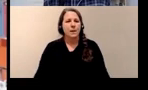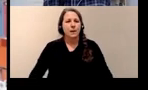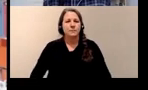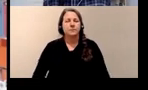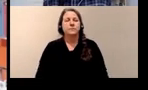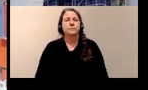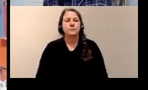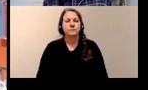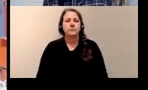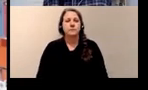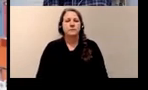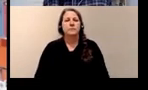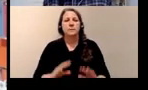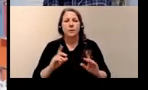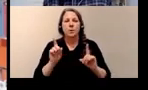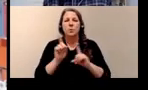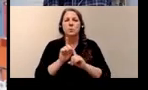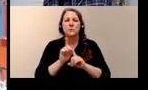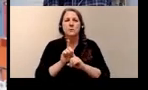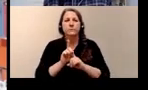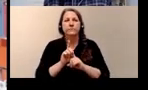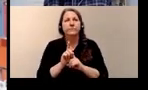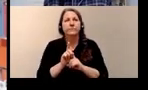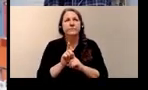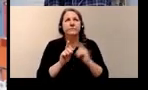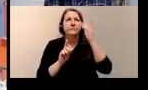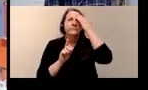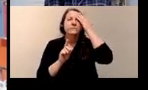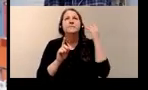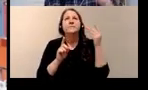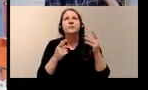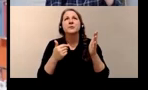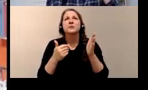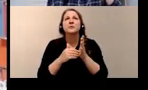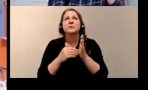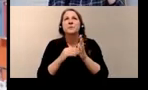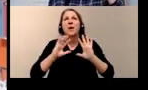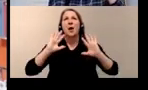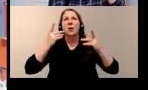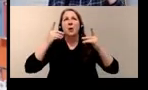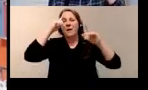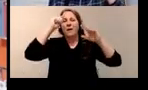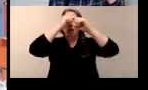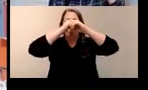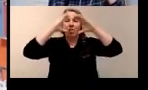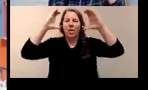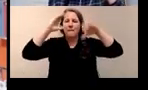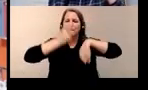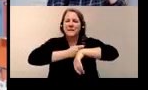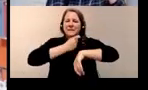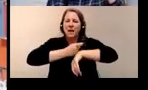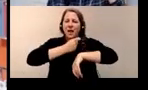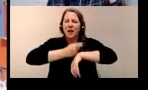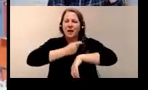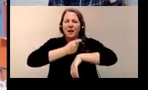la manière dont la métaphore médicale, ou en tout cas la vision superficielle de la métaphore médicale était